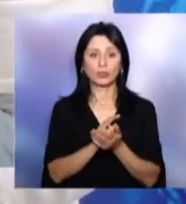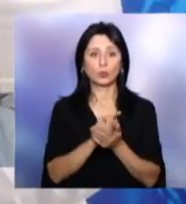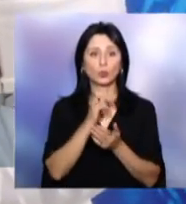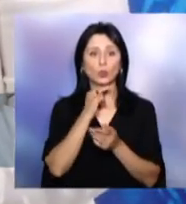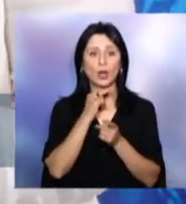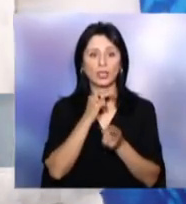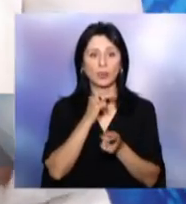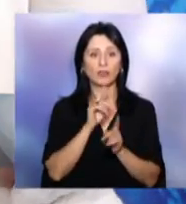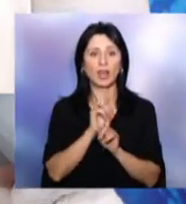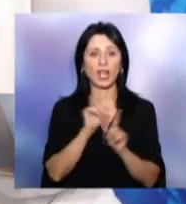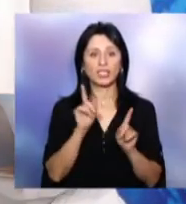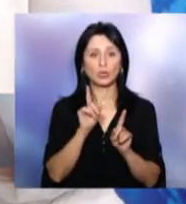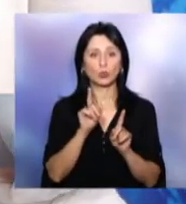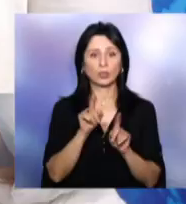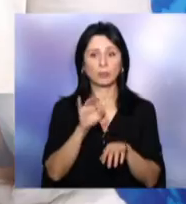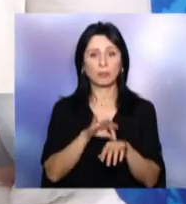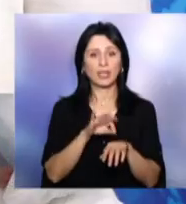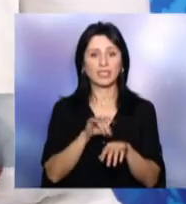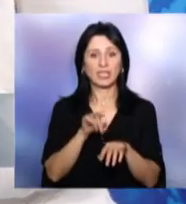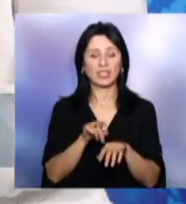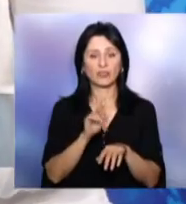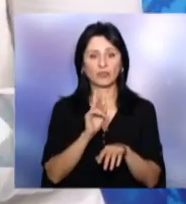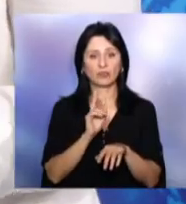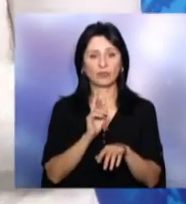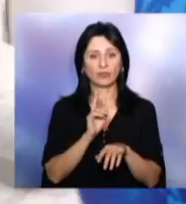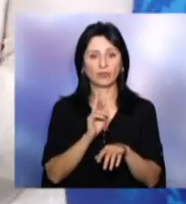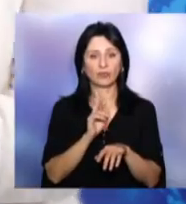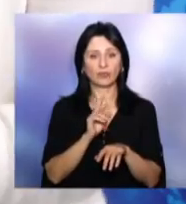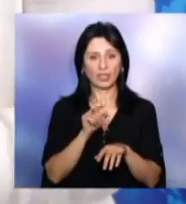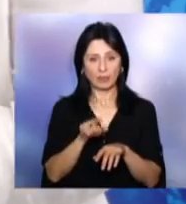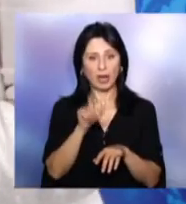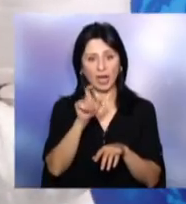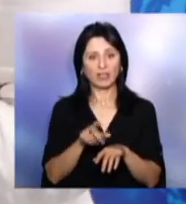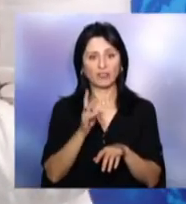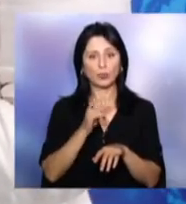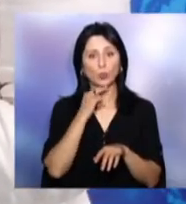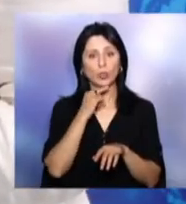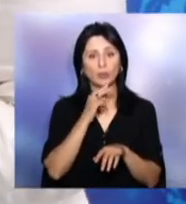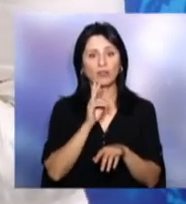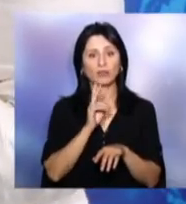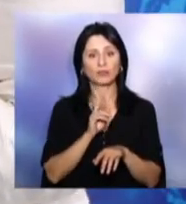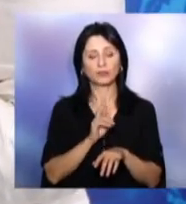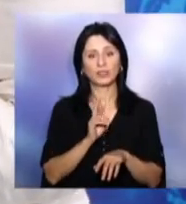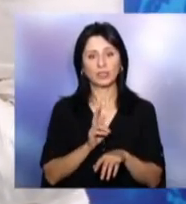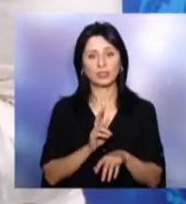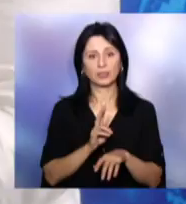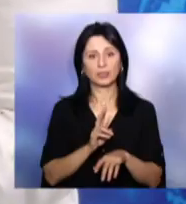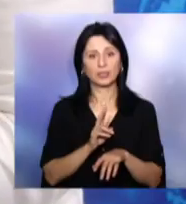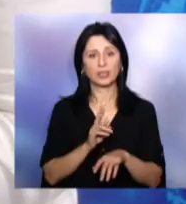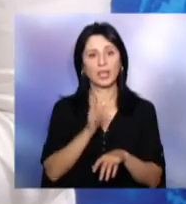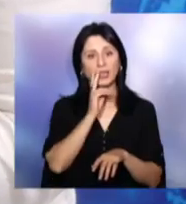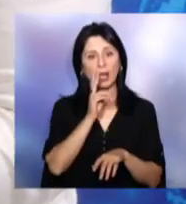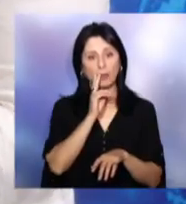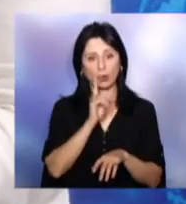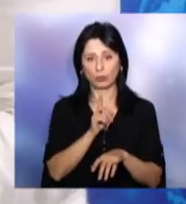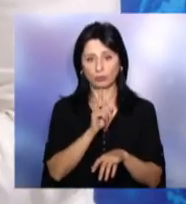მიექცეს ყურადღება, განსაკუთრებით იმ პაციენტებისგან და იმ ადამიანებმა უნდა მიექცნენ ყურადღება, ვინც ეწევა